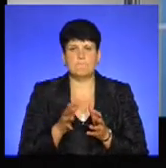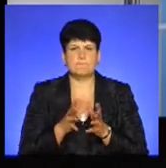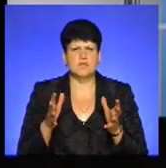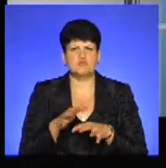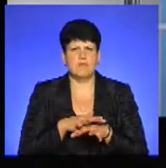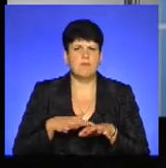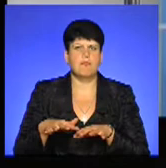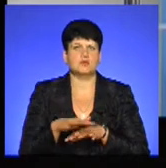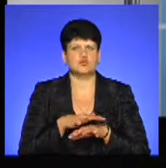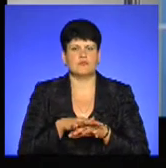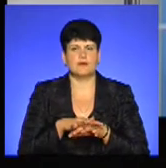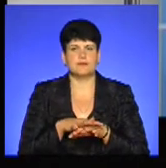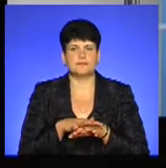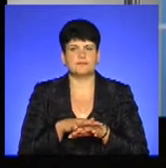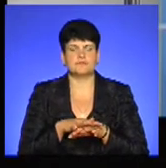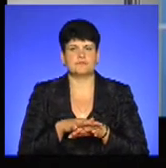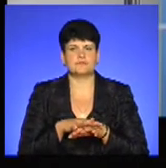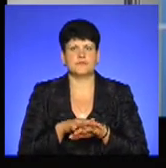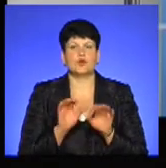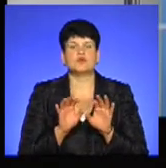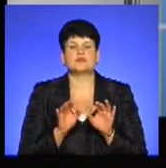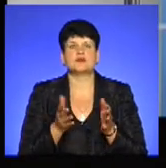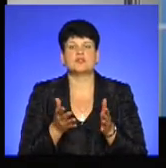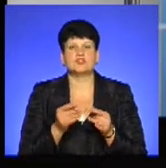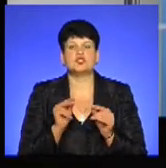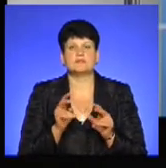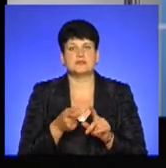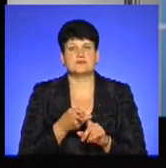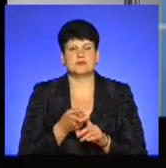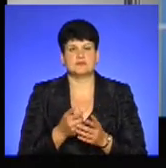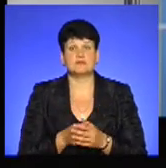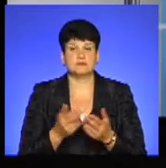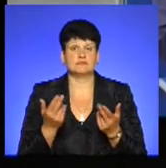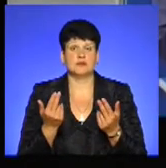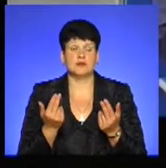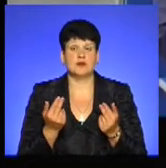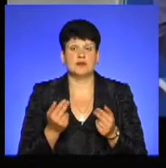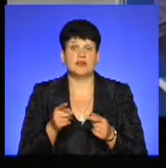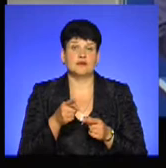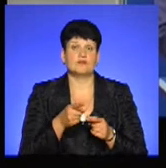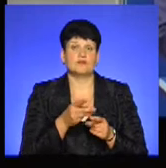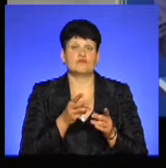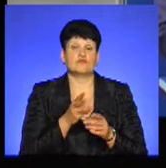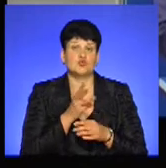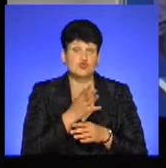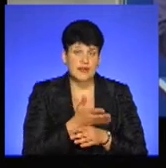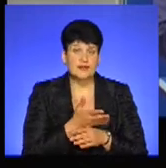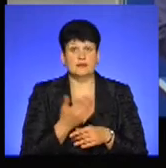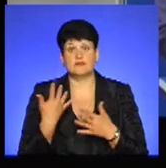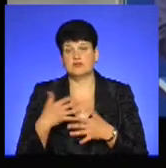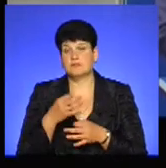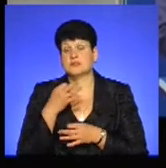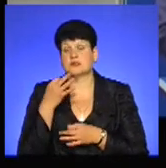масовим. Розкажіть, будь ласка, з чим це пов'язано? Так, і в сюжеті, і вже частково, і ми з вами сказали,